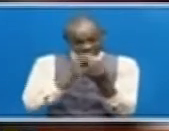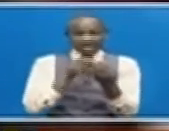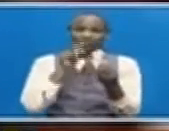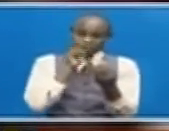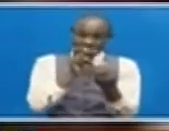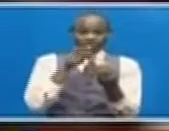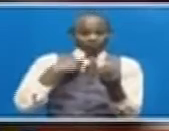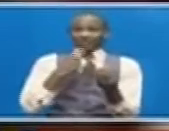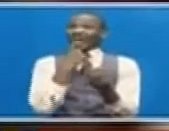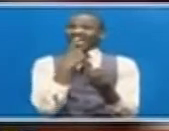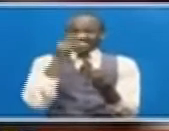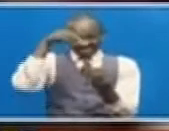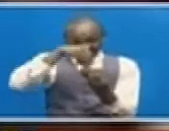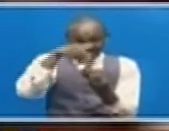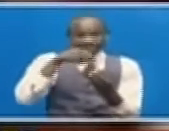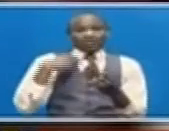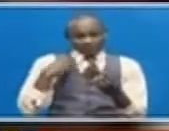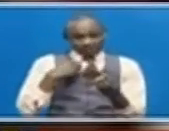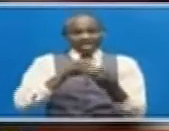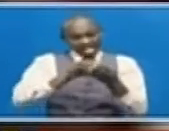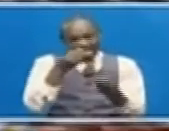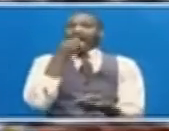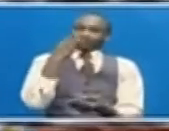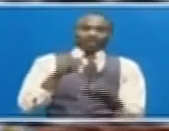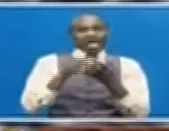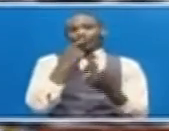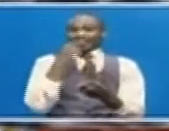utakuta kitufu ndio tuliku